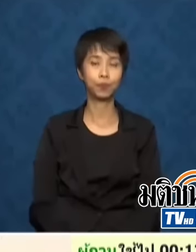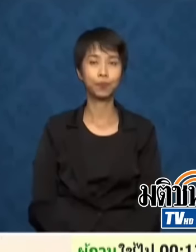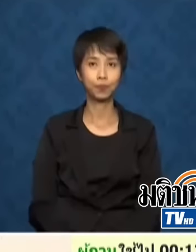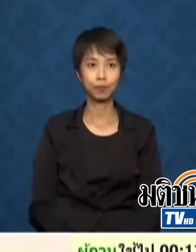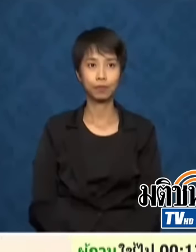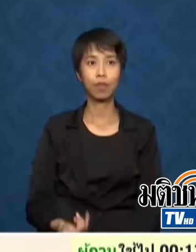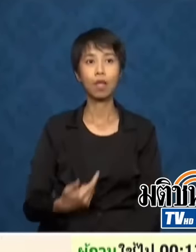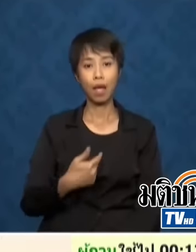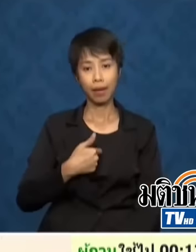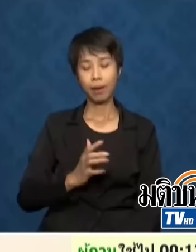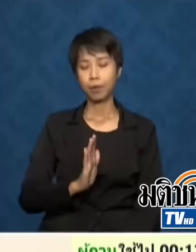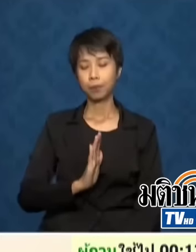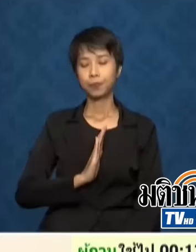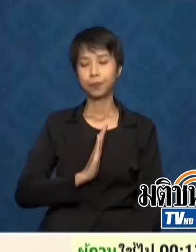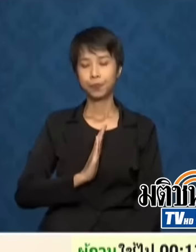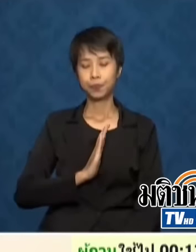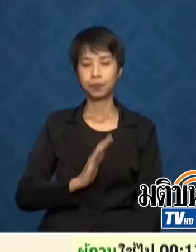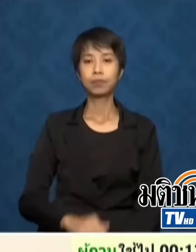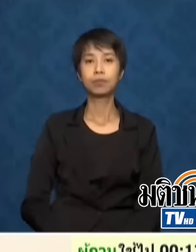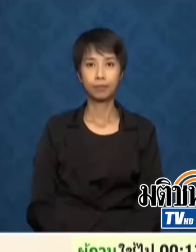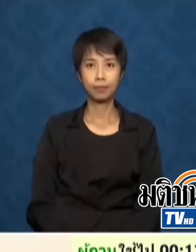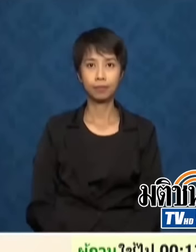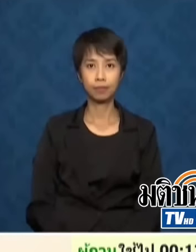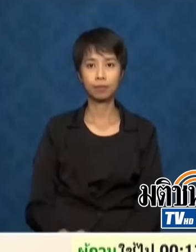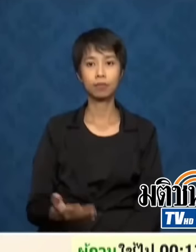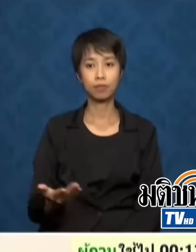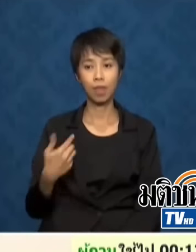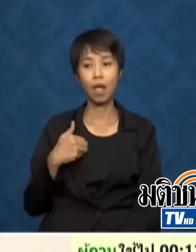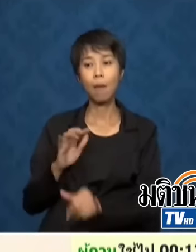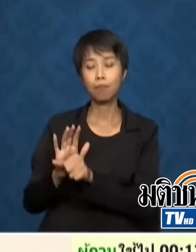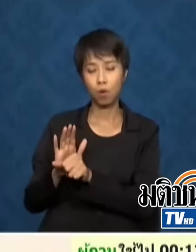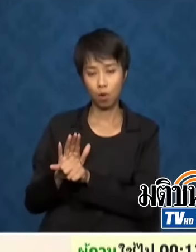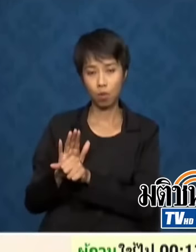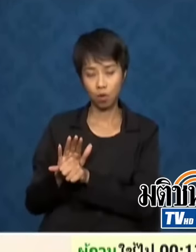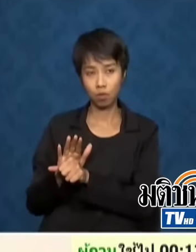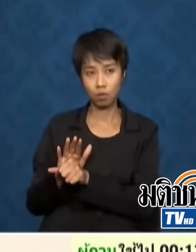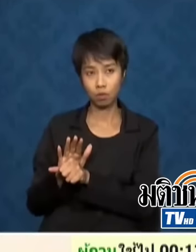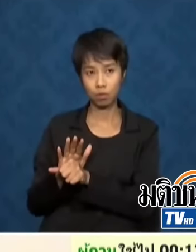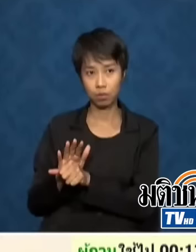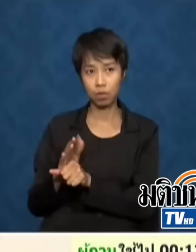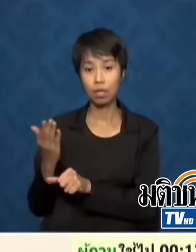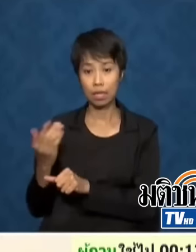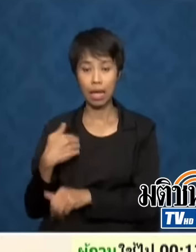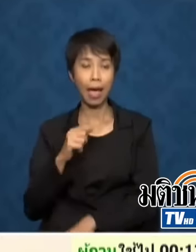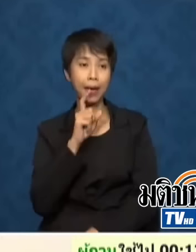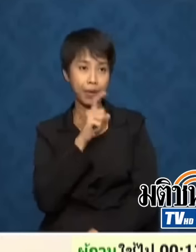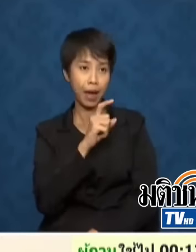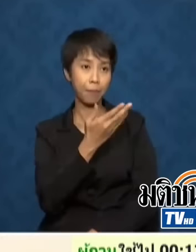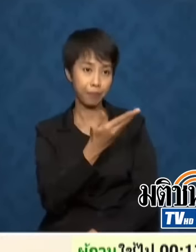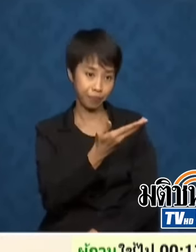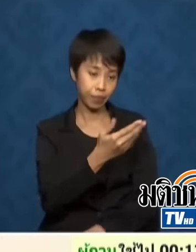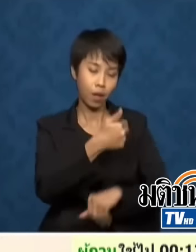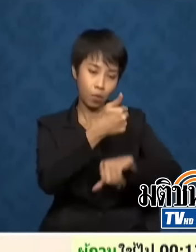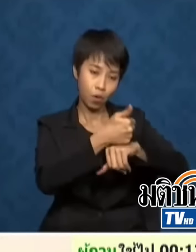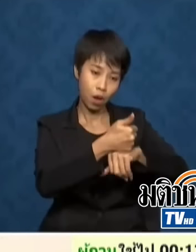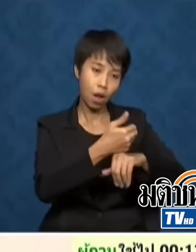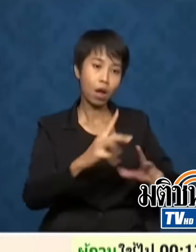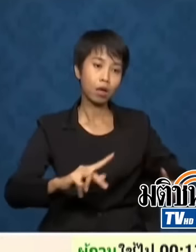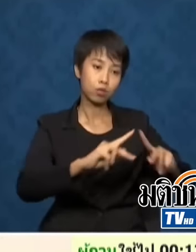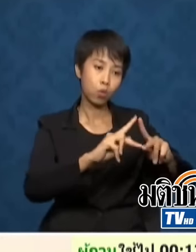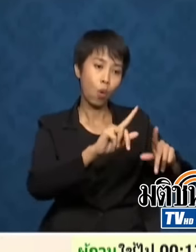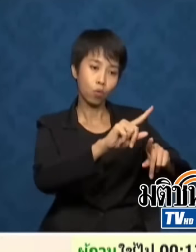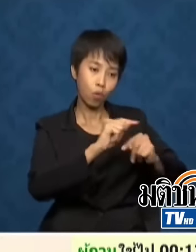ก็ต้องว่าจอมกลางเพราะฉะนั้นท่านคิดว่าคงพอนะครับประเด็นที่ท่านถามรัฐมนตรีจะตอบก็ตอบถ้ามันดีไม่ตอบผ